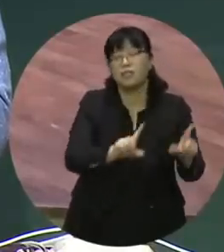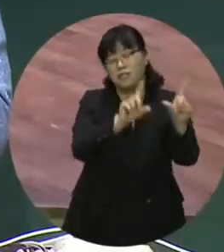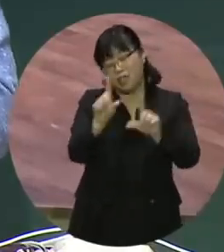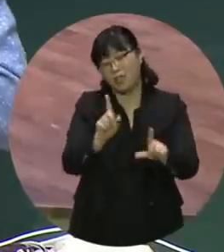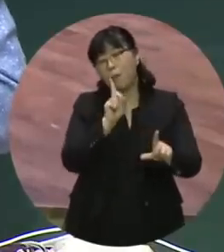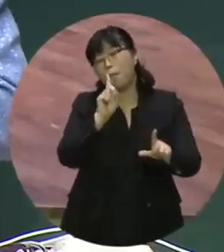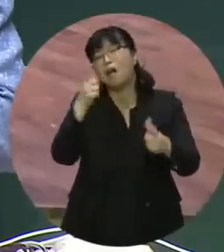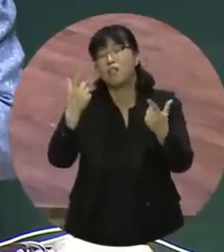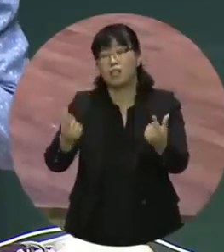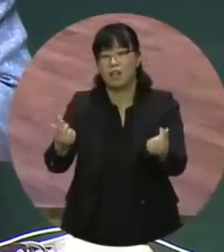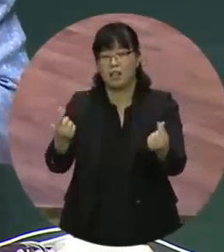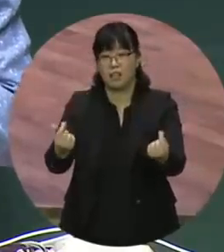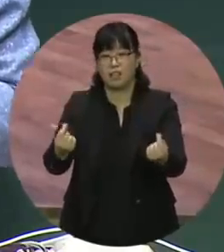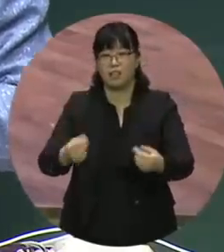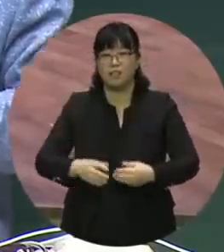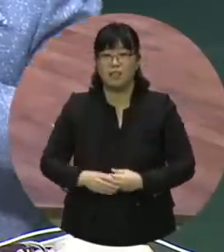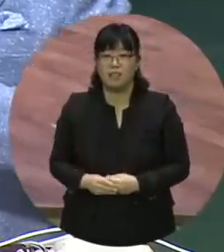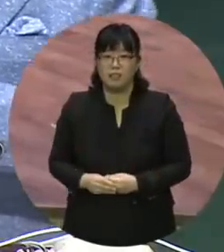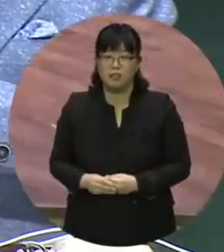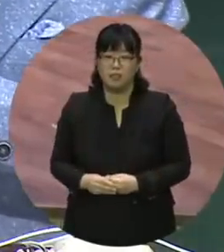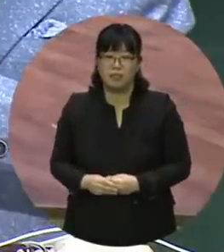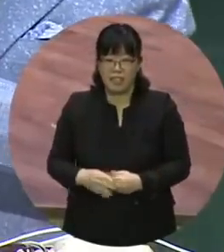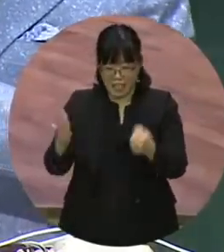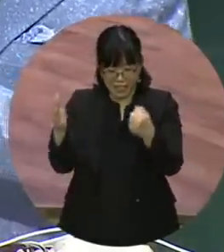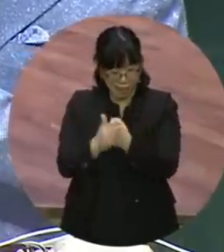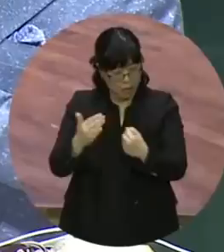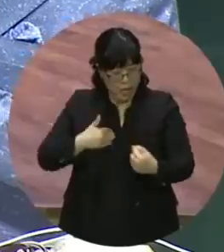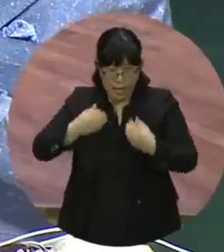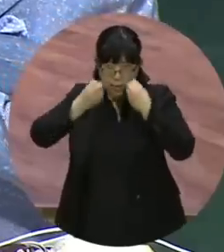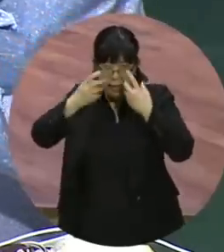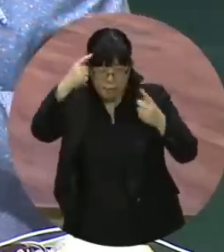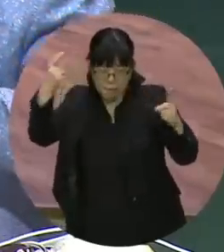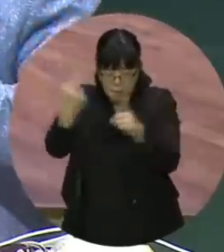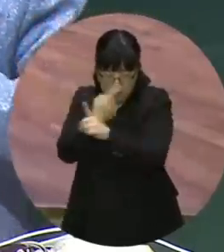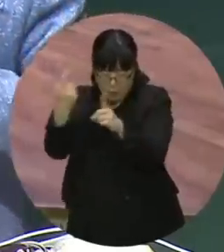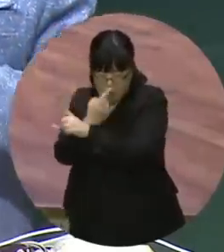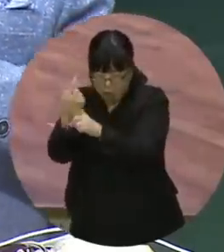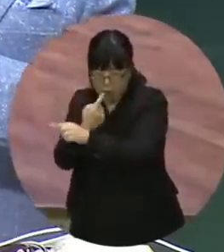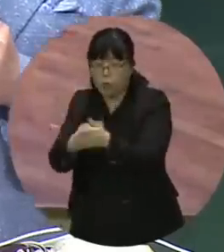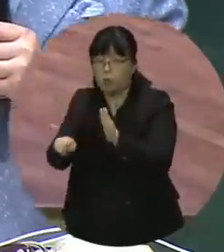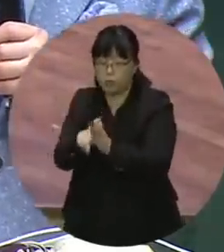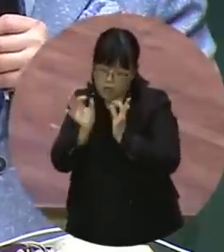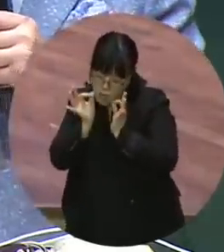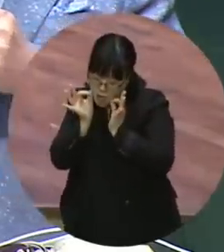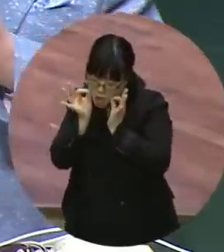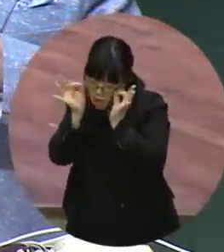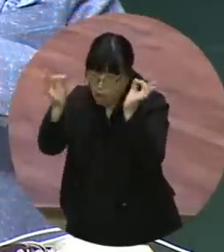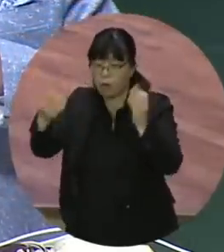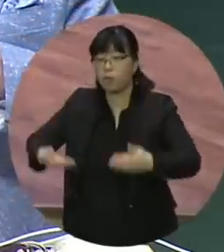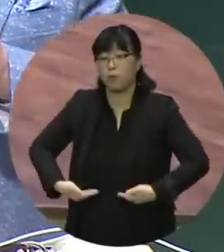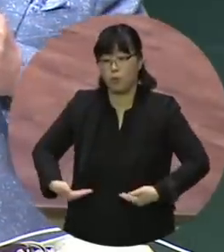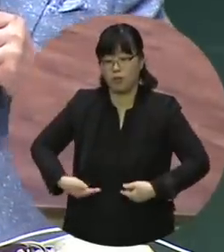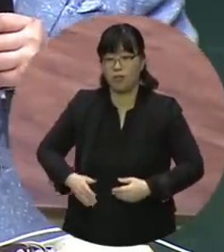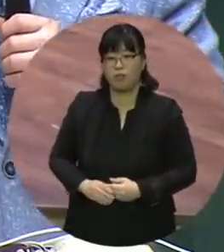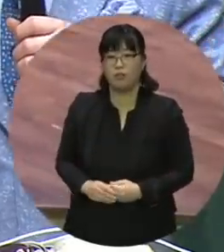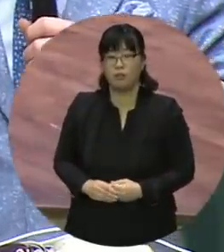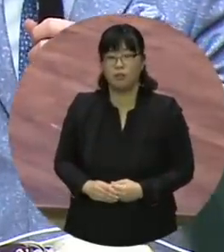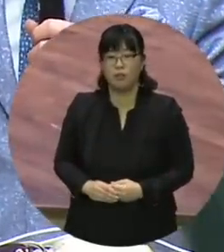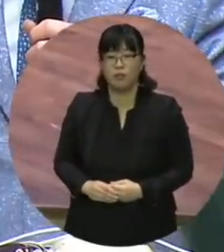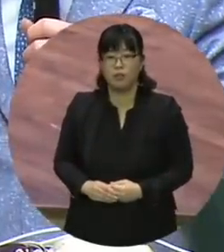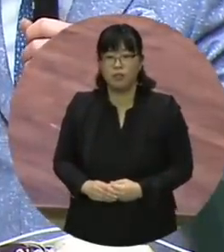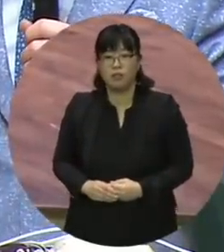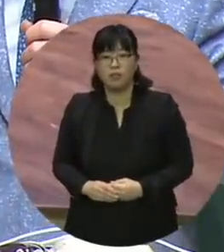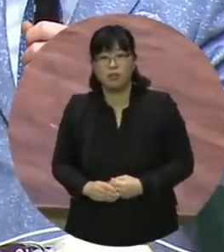거예요. 빠져나오려고 몸부림치는 거예요. 빠져나와야 돼요. 그러니까 교회 안에 시험 들게 뭐가 있어요?